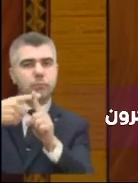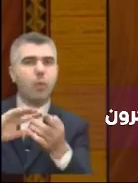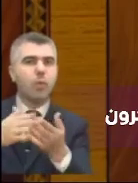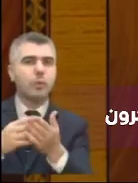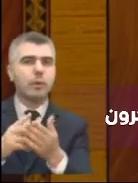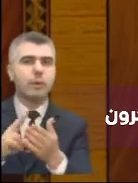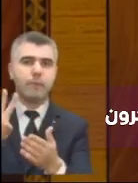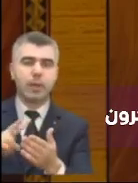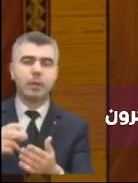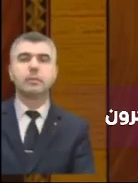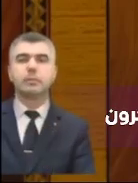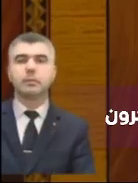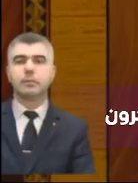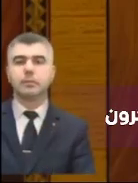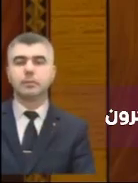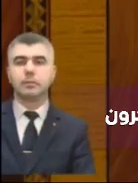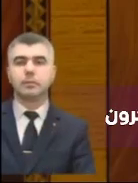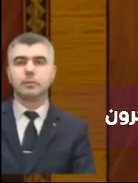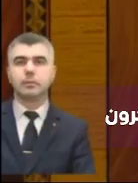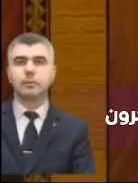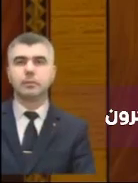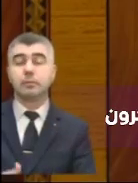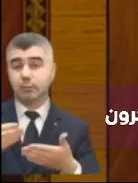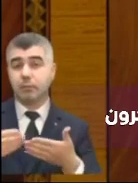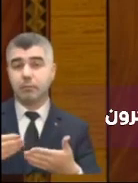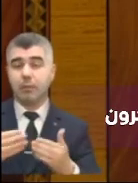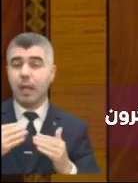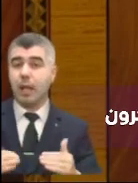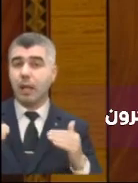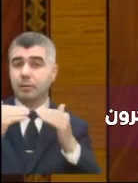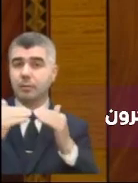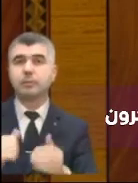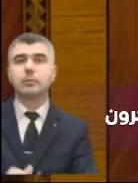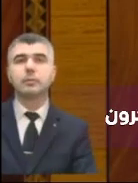يود مواكبة انبثاقها. أنتم أيضا